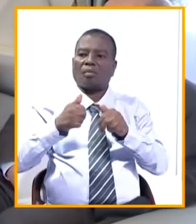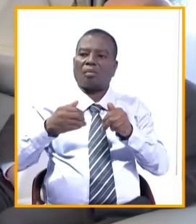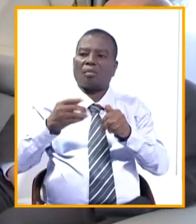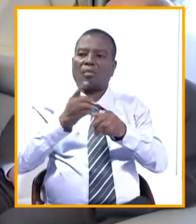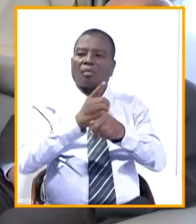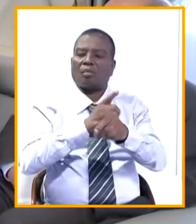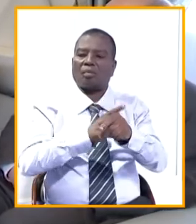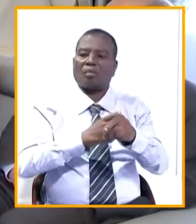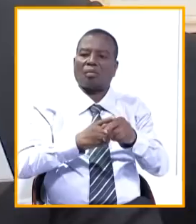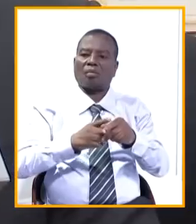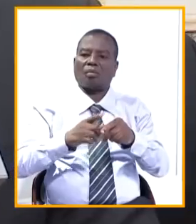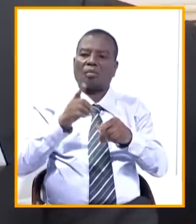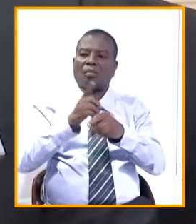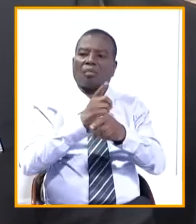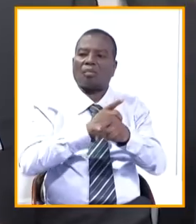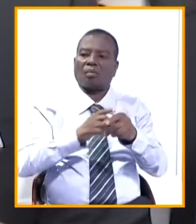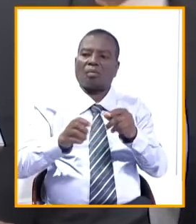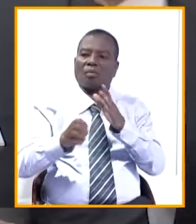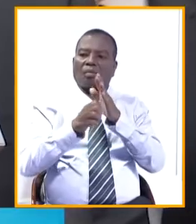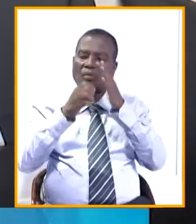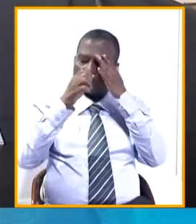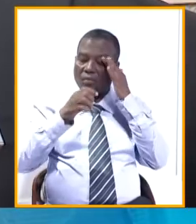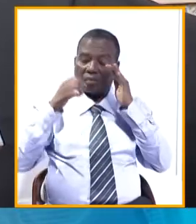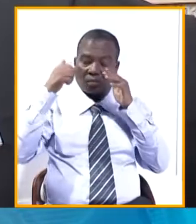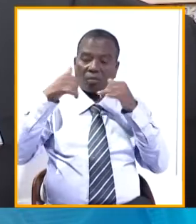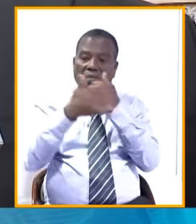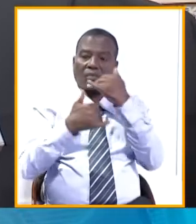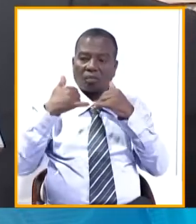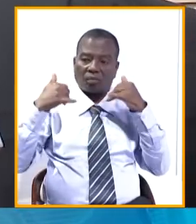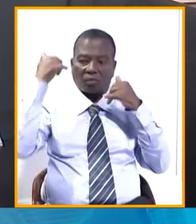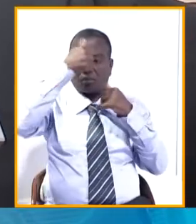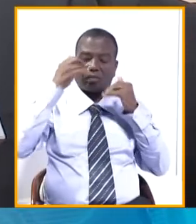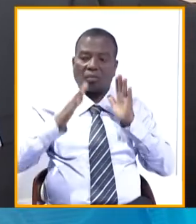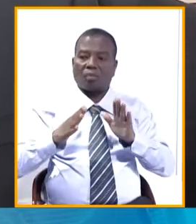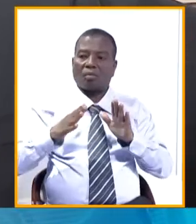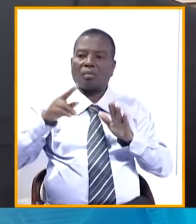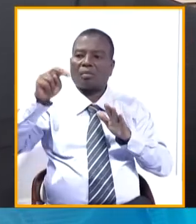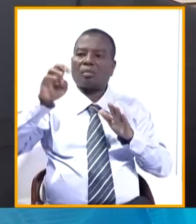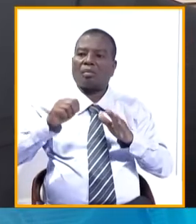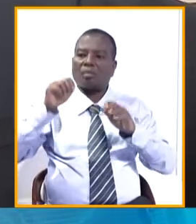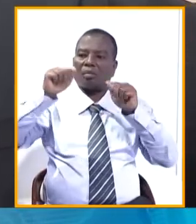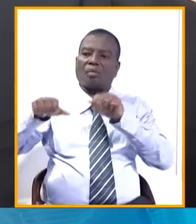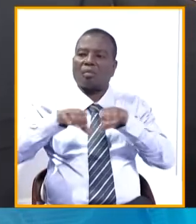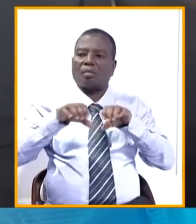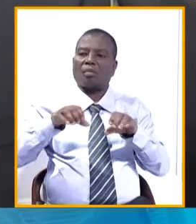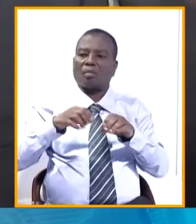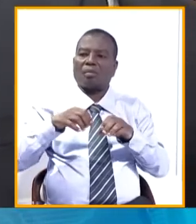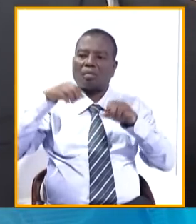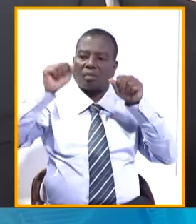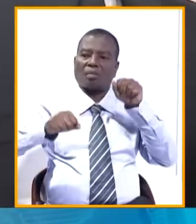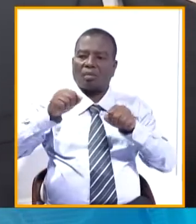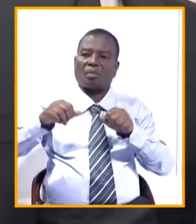du continent. Le développement des économies des pays africains ne peut se faire que par les compétences africaines